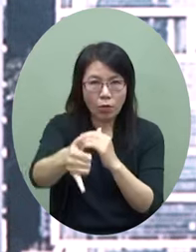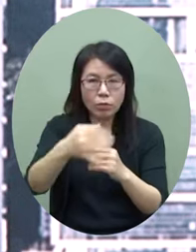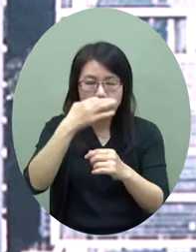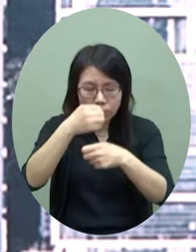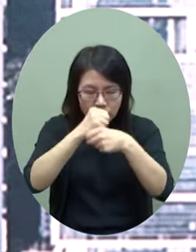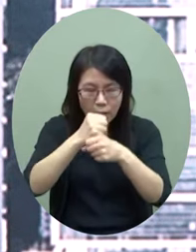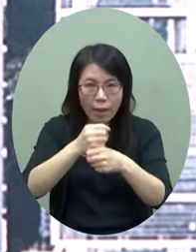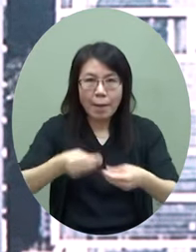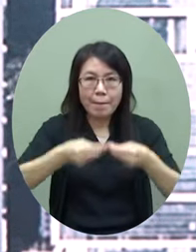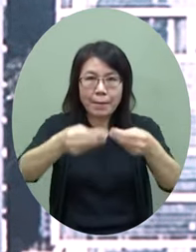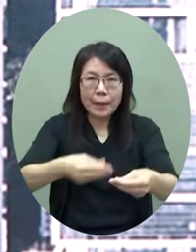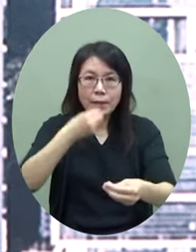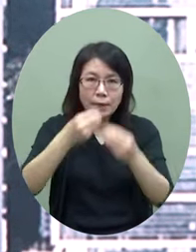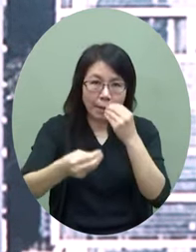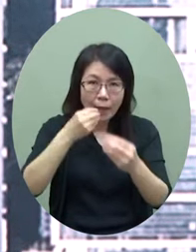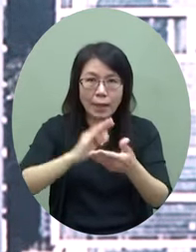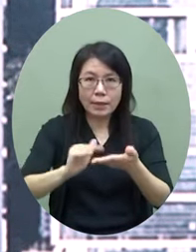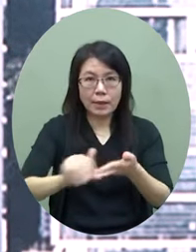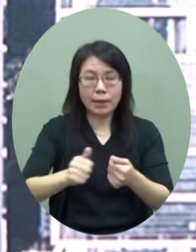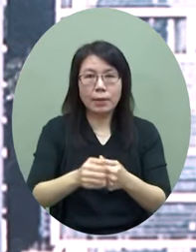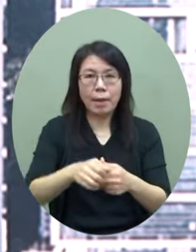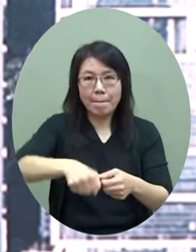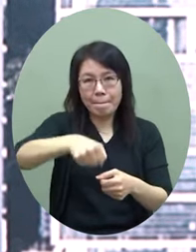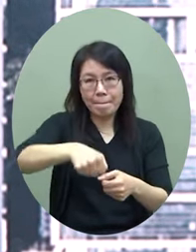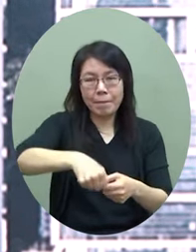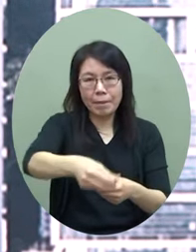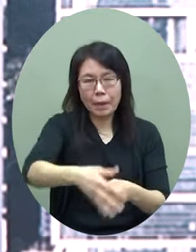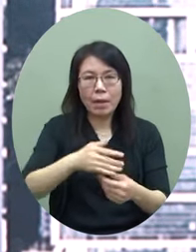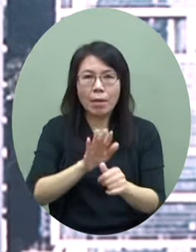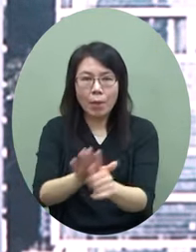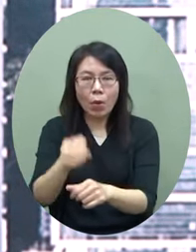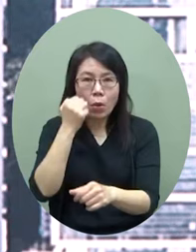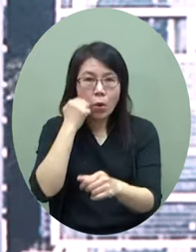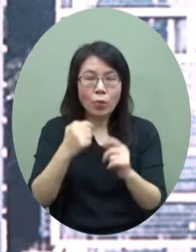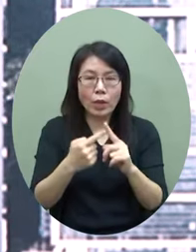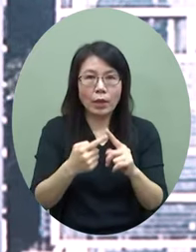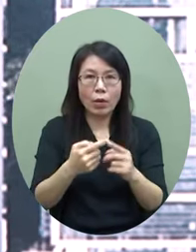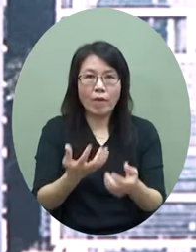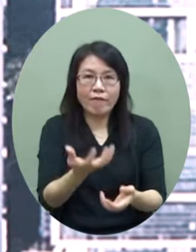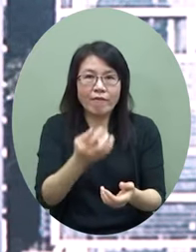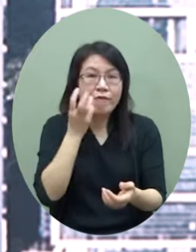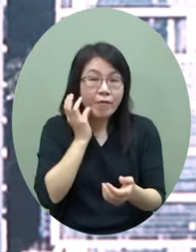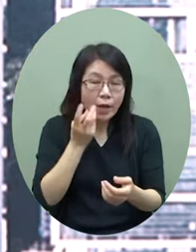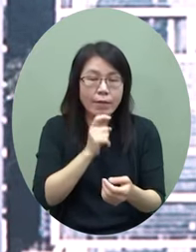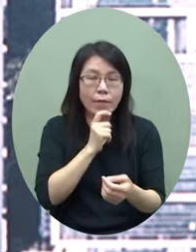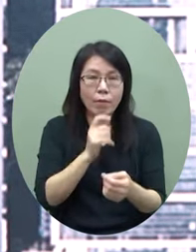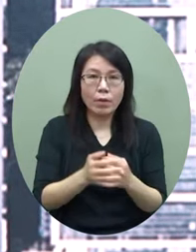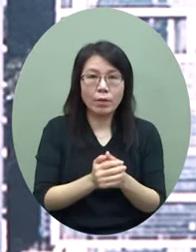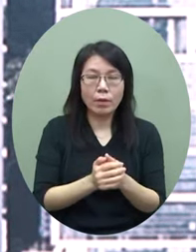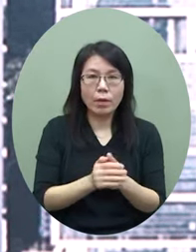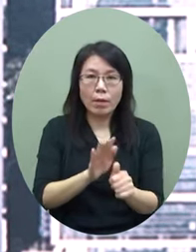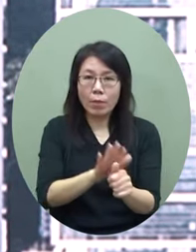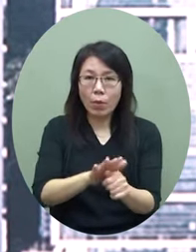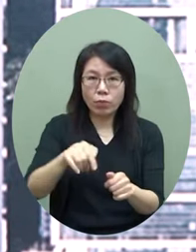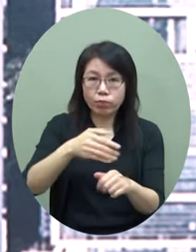食物包、清潔用品對有需要的長者我們提供了送葉飯也為在